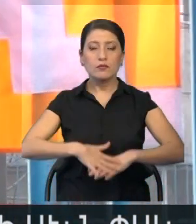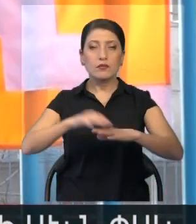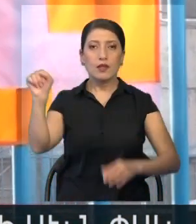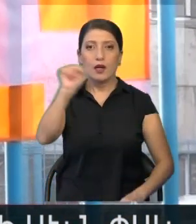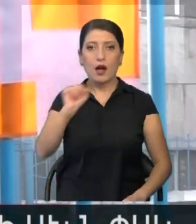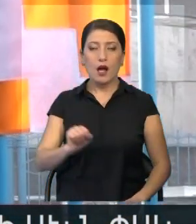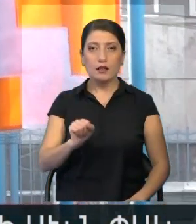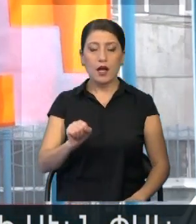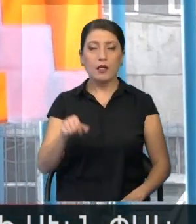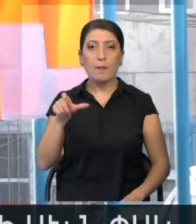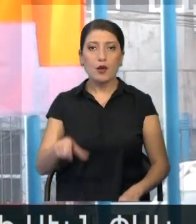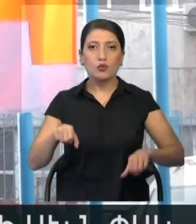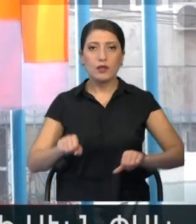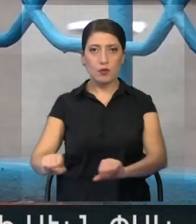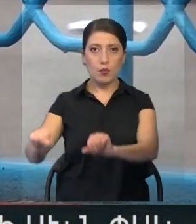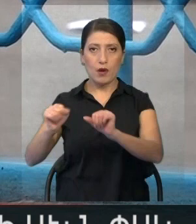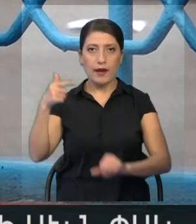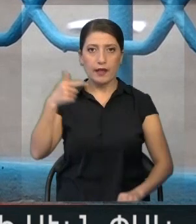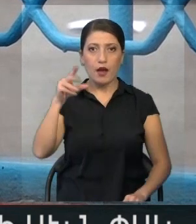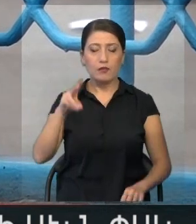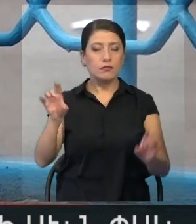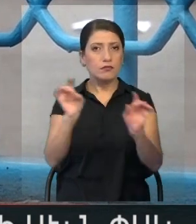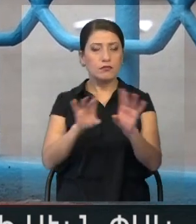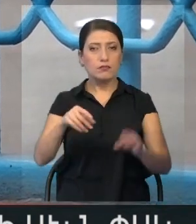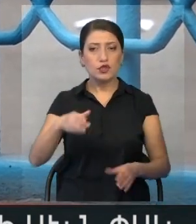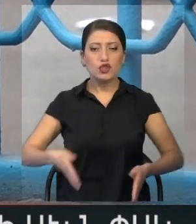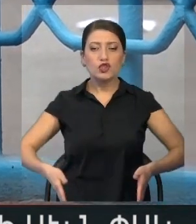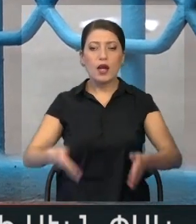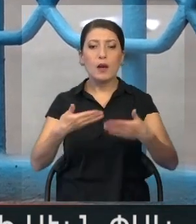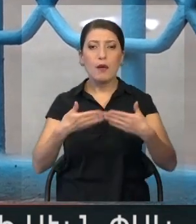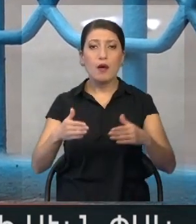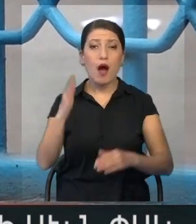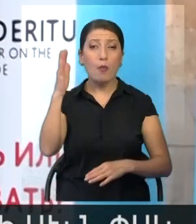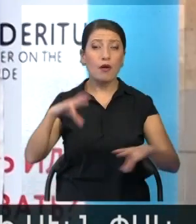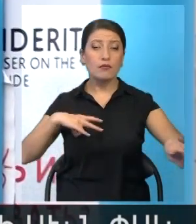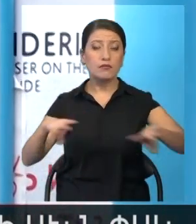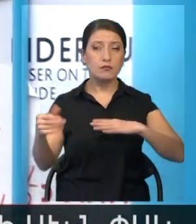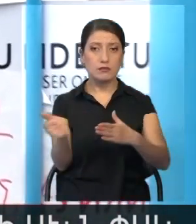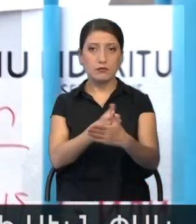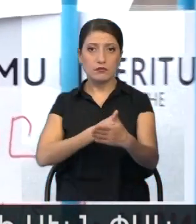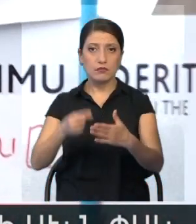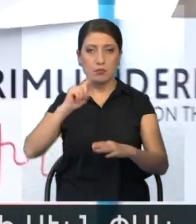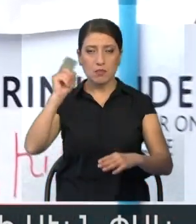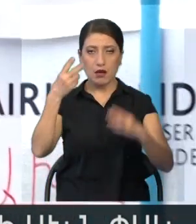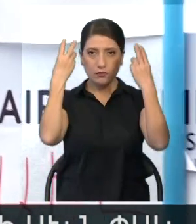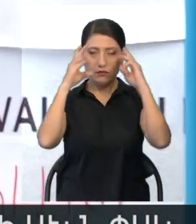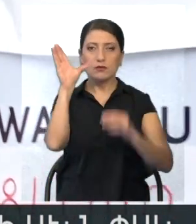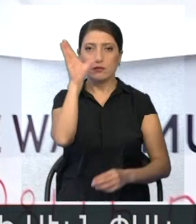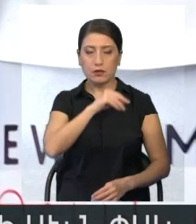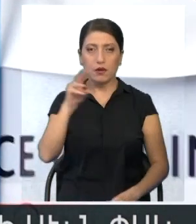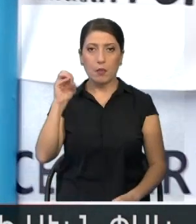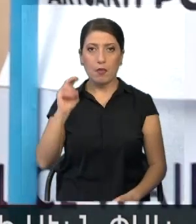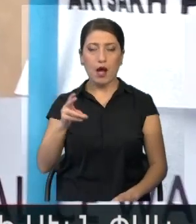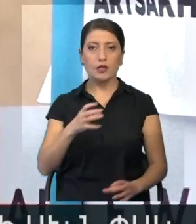պաշտպան Գեգամ Ստեփանյանը պնդում է, ճանապարհի բացման ու Ադրբեջանի հետագա սադրանքներից խուսափելու միակ ելքը հնարավոր է միայն ՄԱԿ-ի ու